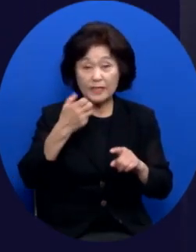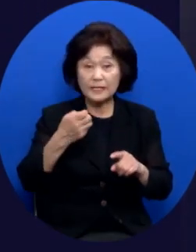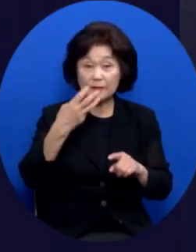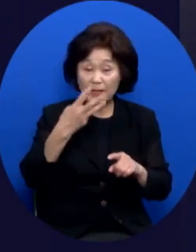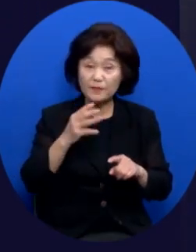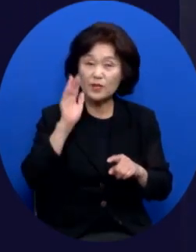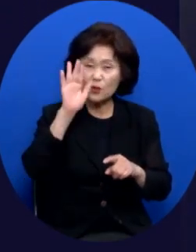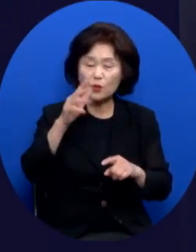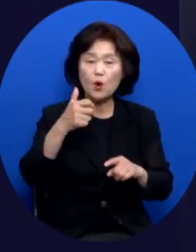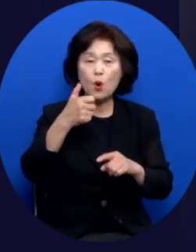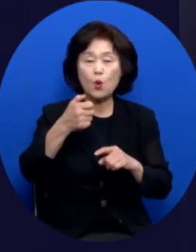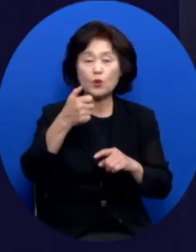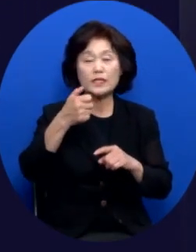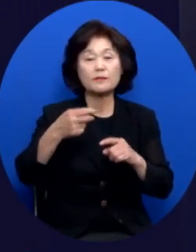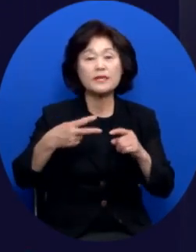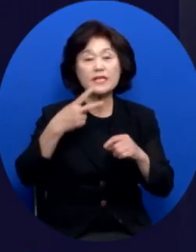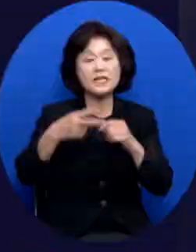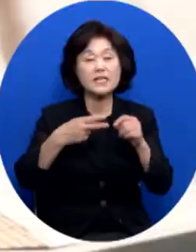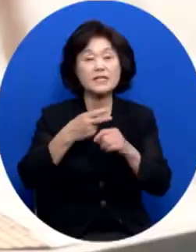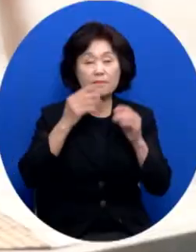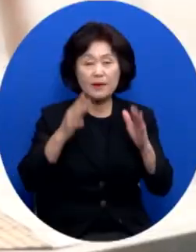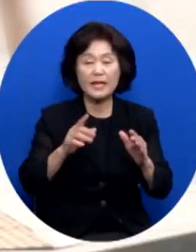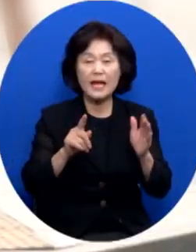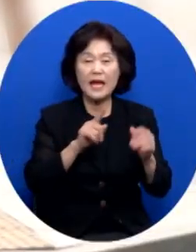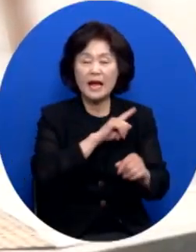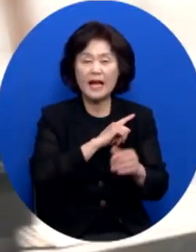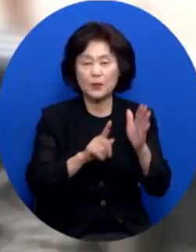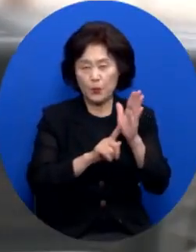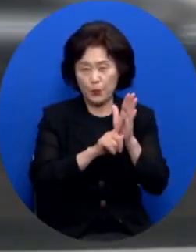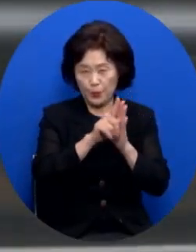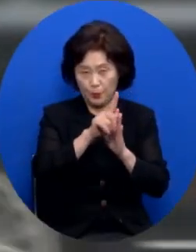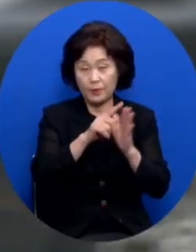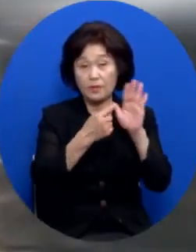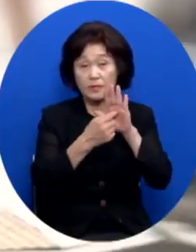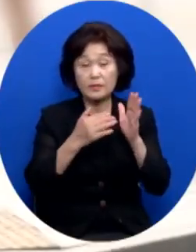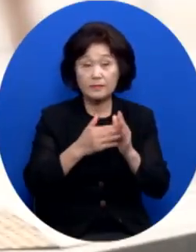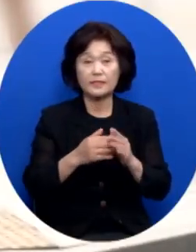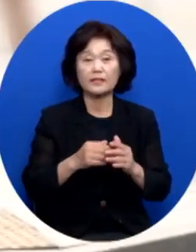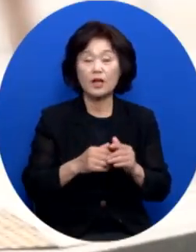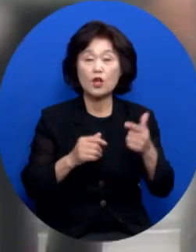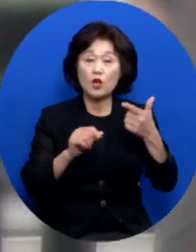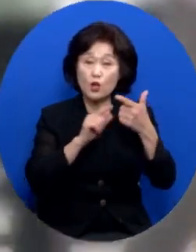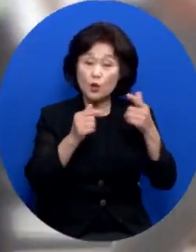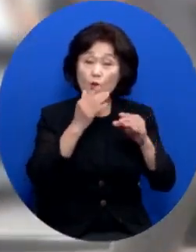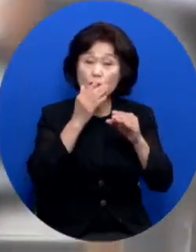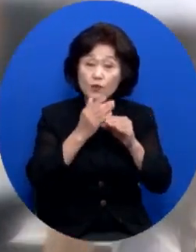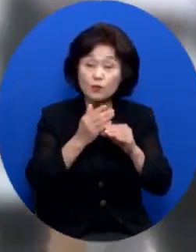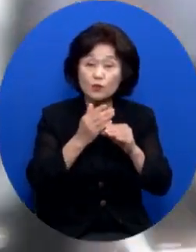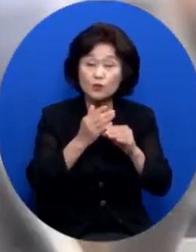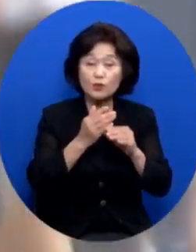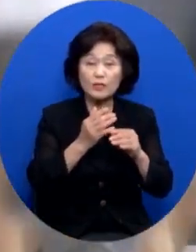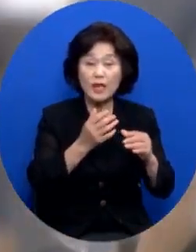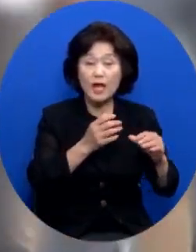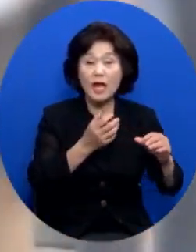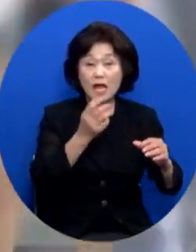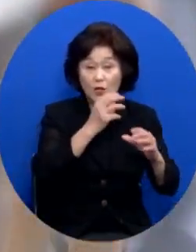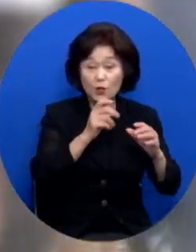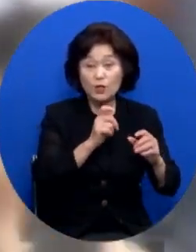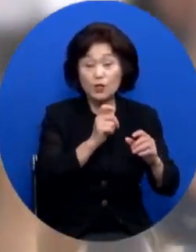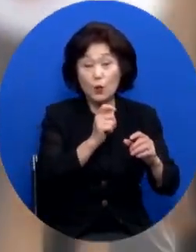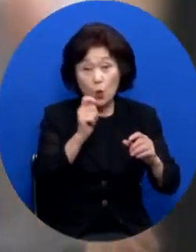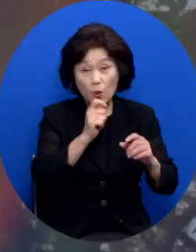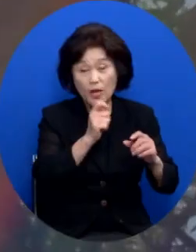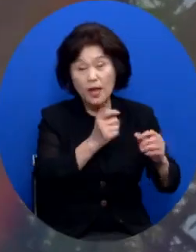이후 52년 만에 가장 높았던 것으로 집계됐습니다. 기상청은 6월 중순에 이동성 고기압권에서